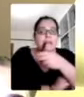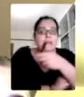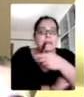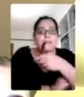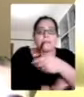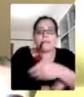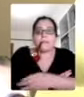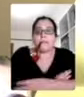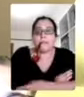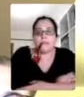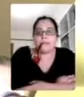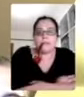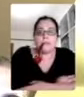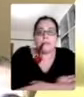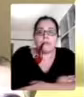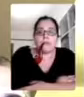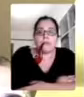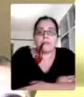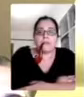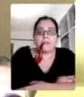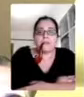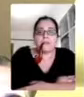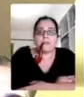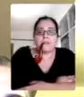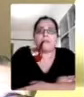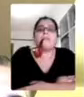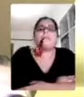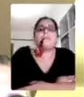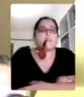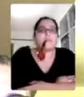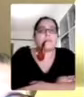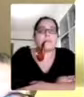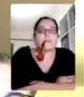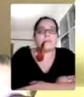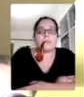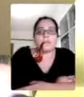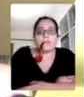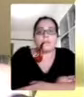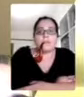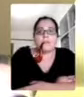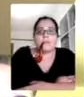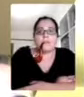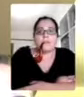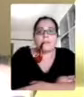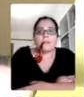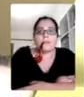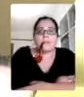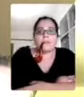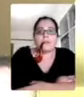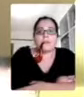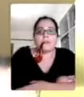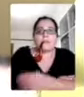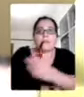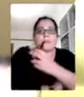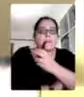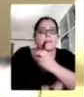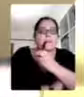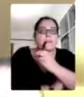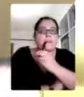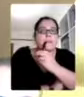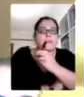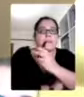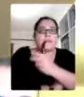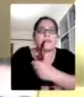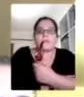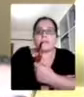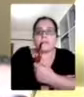Ben de değişiyor Elvan. Ben daha acı hissediyorum ertesi gün falan böyle yakın. Zaten onları ben öyle uzun süreli şey yapmıyorum pek. Tadının değiştiğine ben